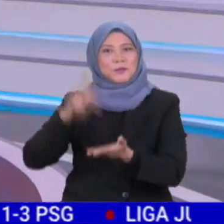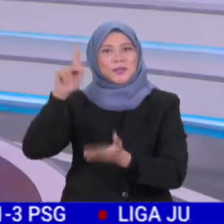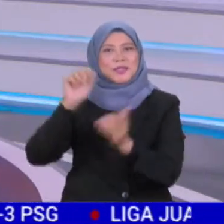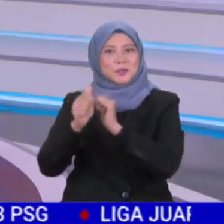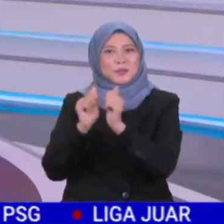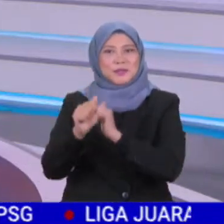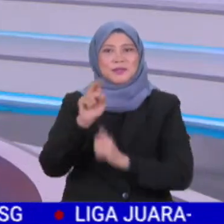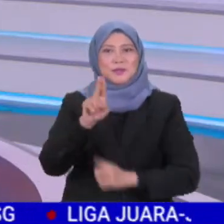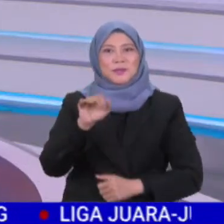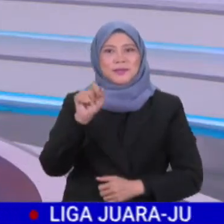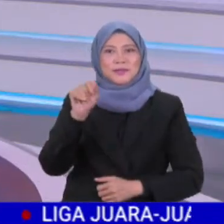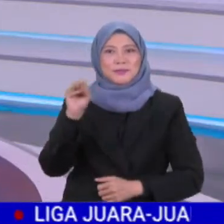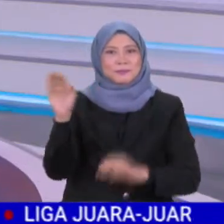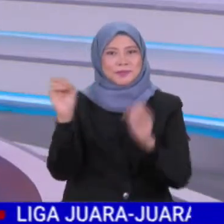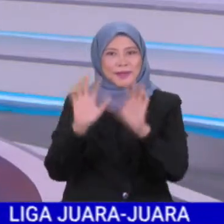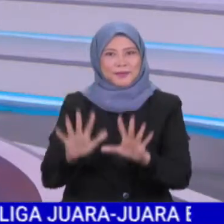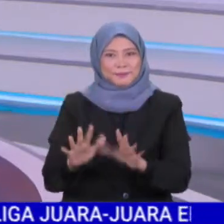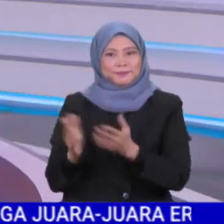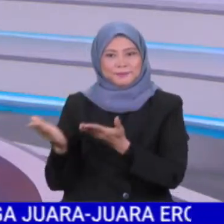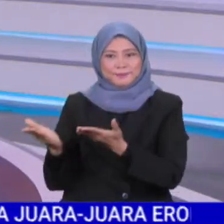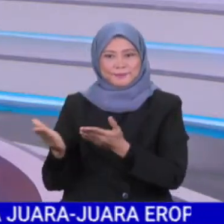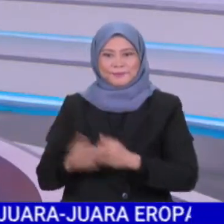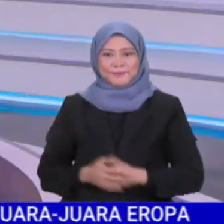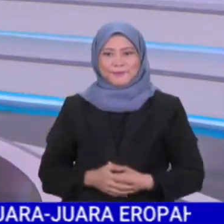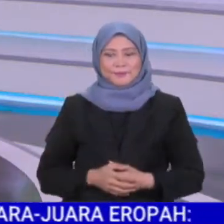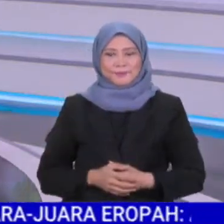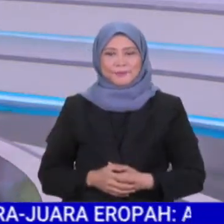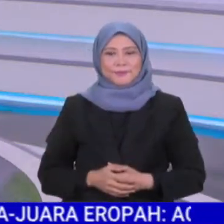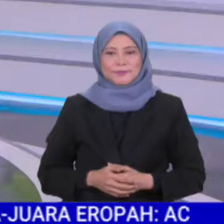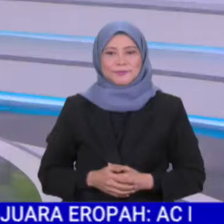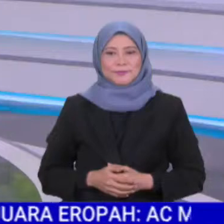Sukan UiTM Shah Alam. Silakan Ikram.